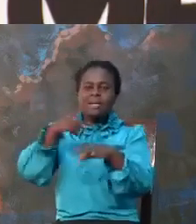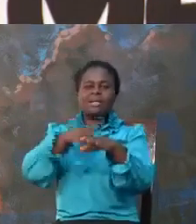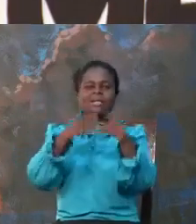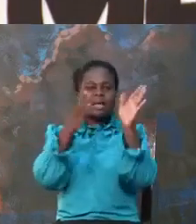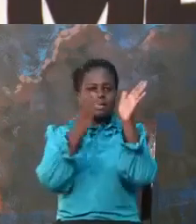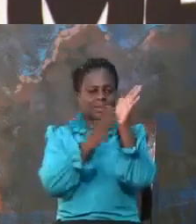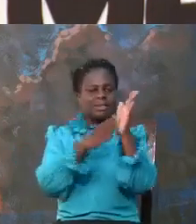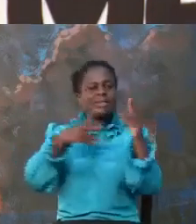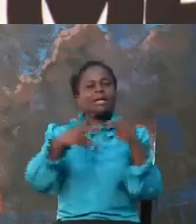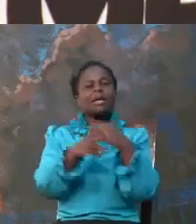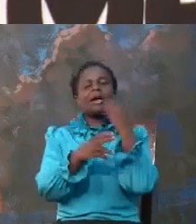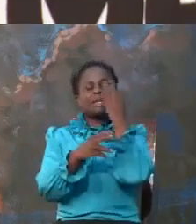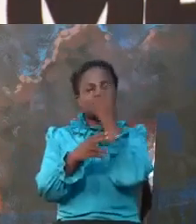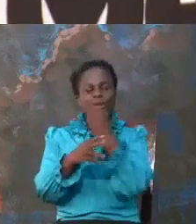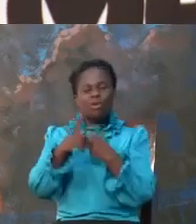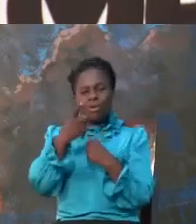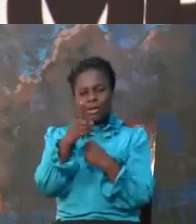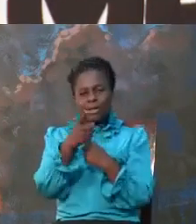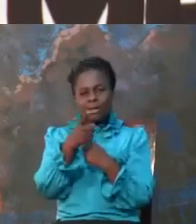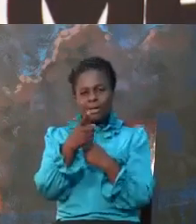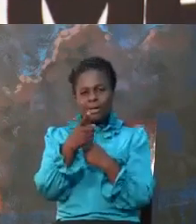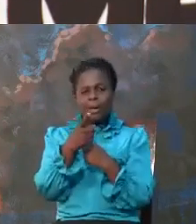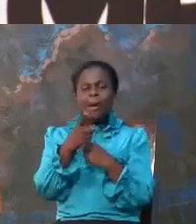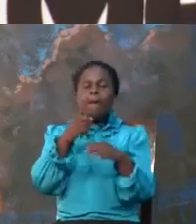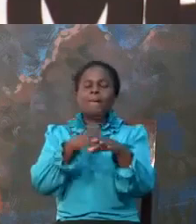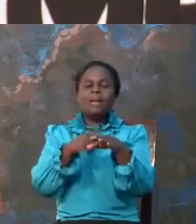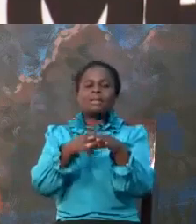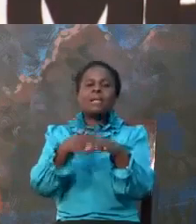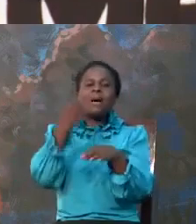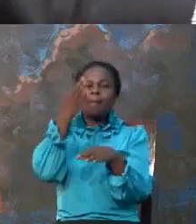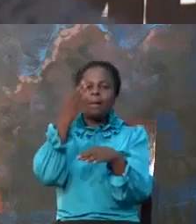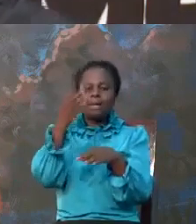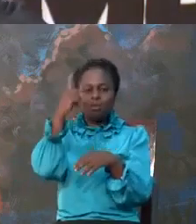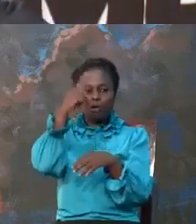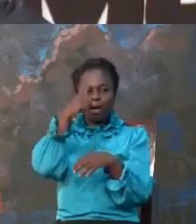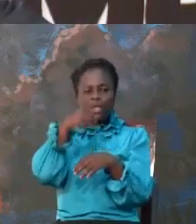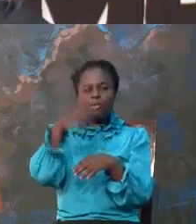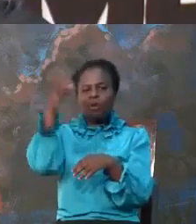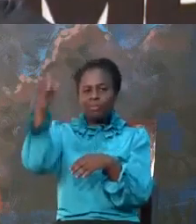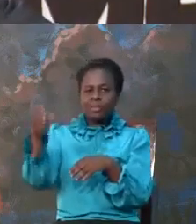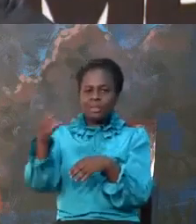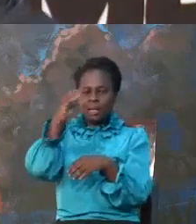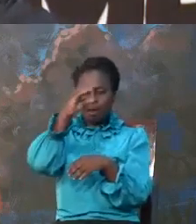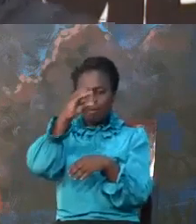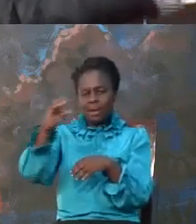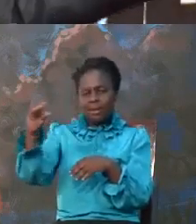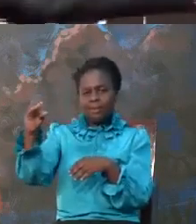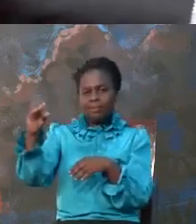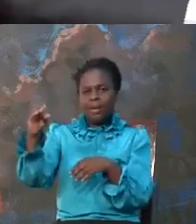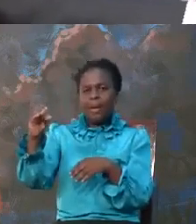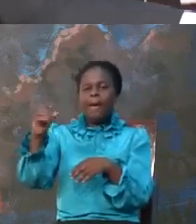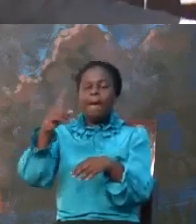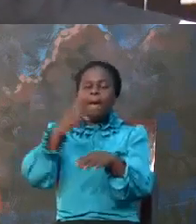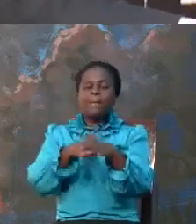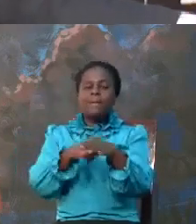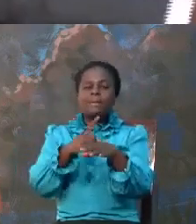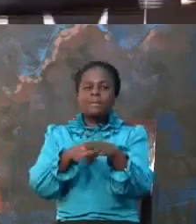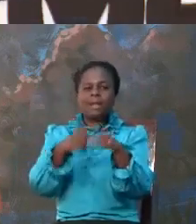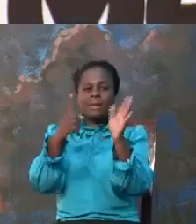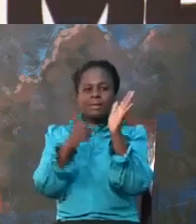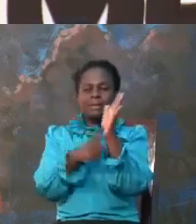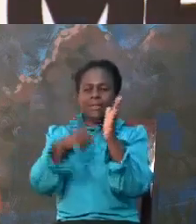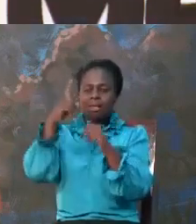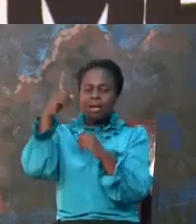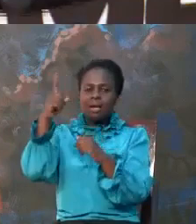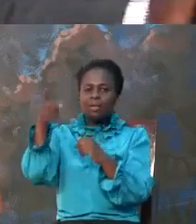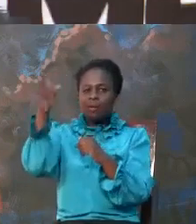msalabani. 6 hours. Akimsii jambazi huyu, akimsii jambazi wa upande mwingine. Masaa 6 akiwa pale,